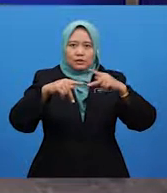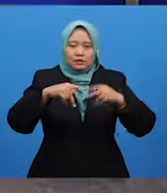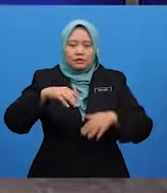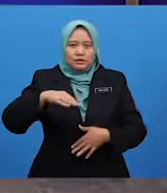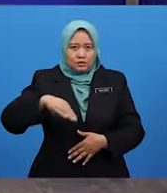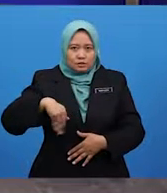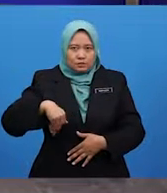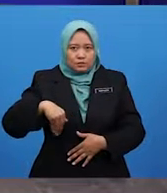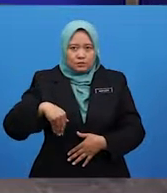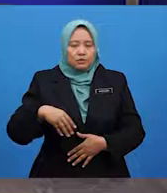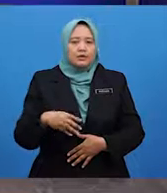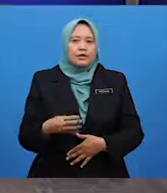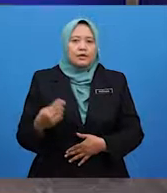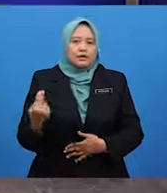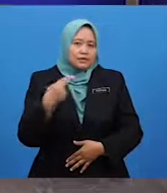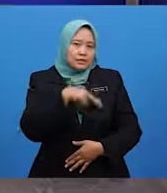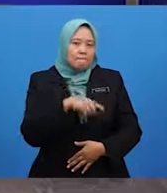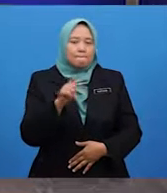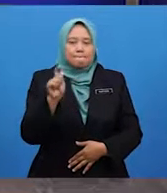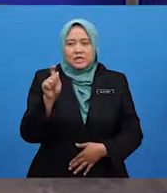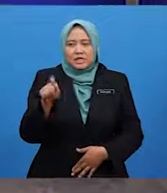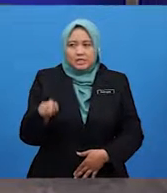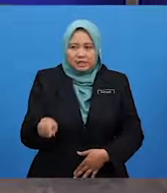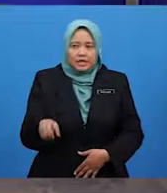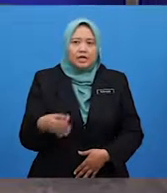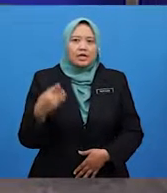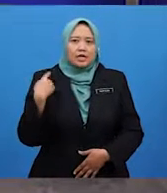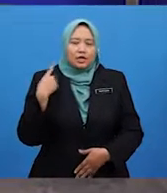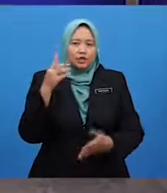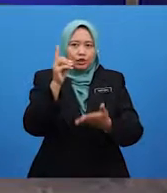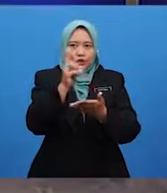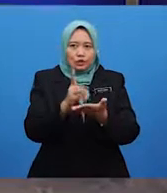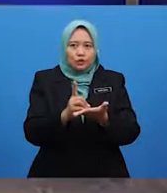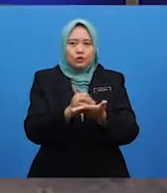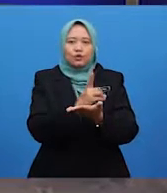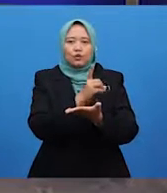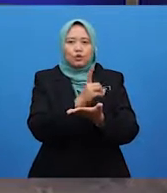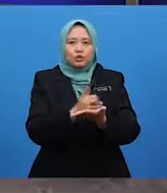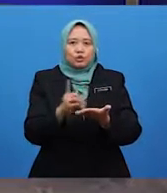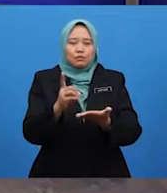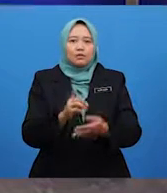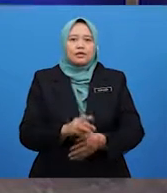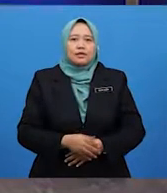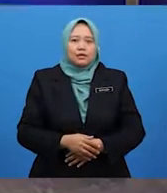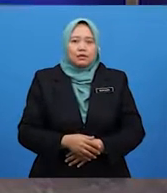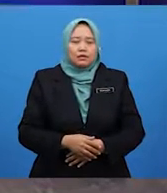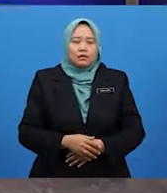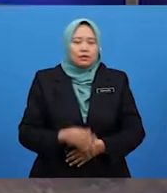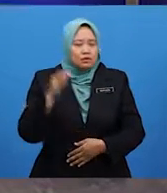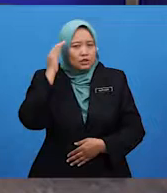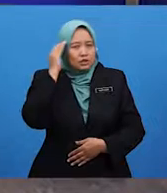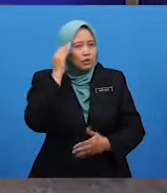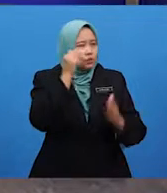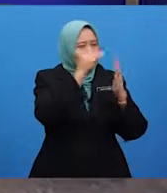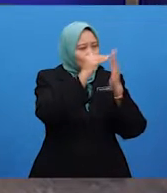di akhir penghasilan perlu didokumentasikan. Maksudnya supaya kita tahu rentetan bagaimana karya-karya itu dihasilkan. Baru sebenarnya